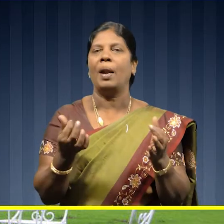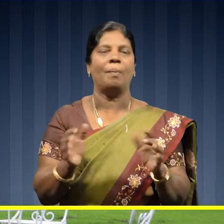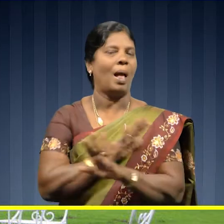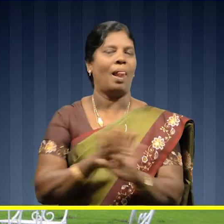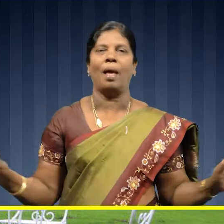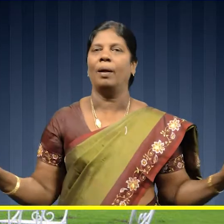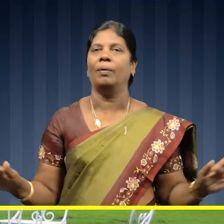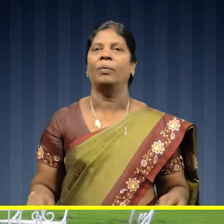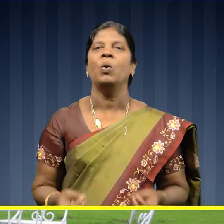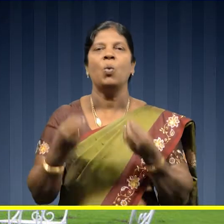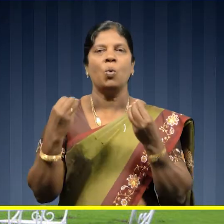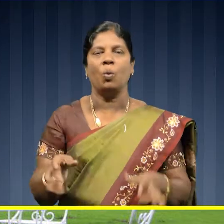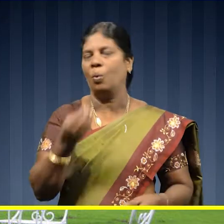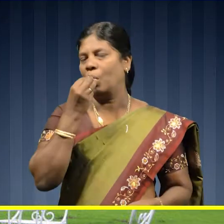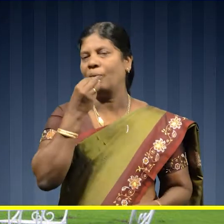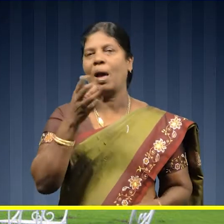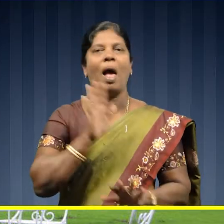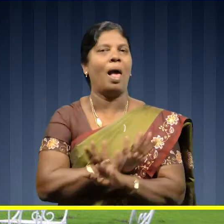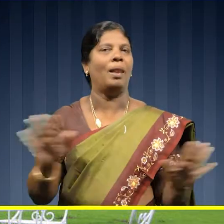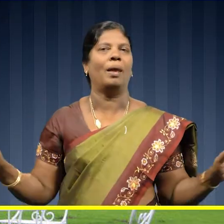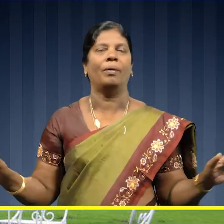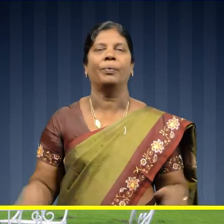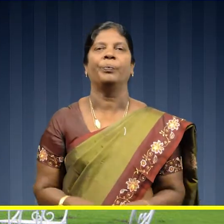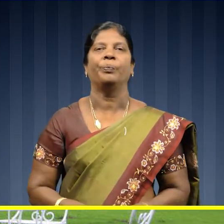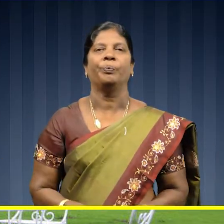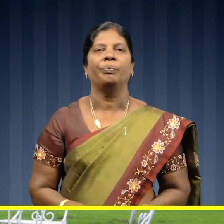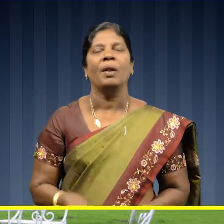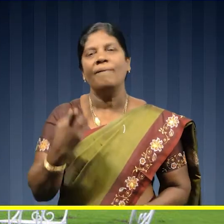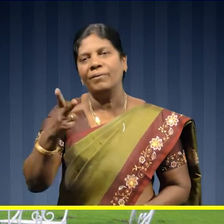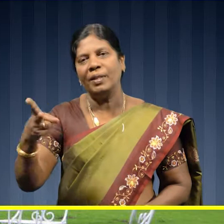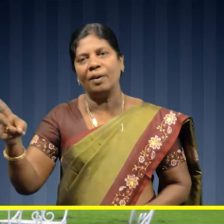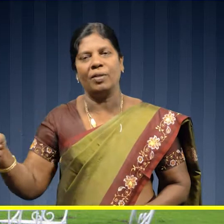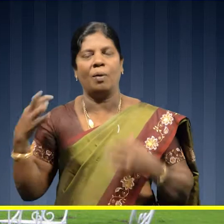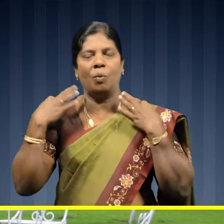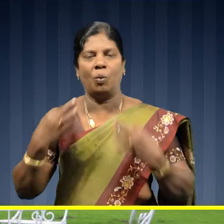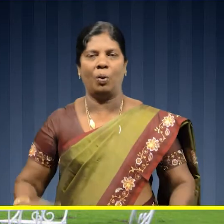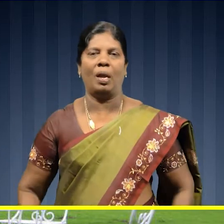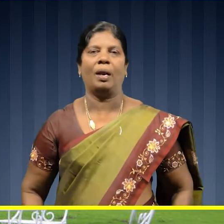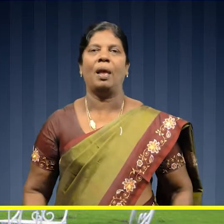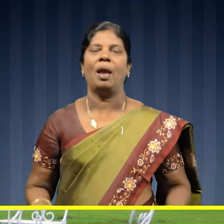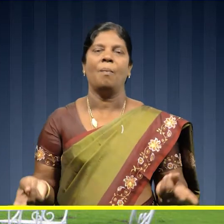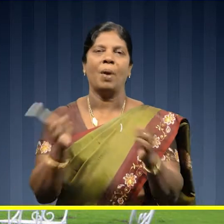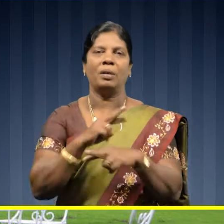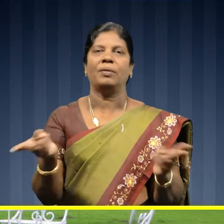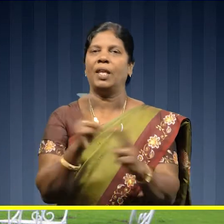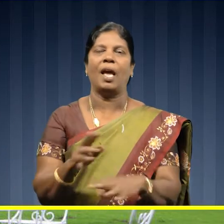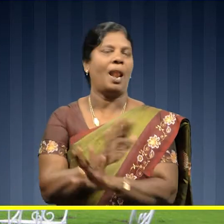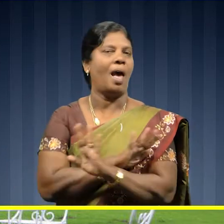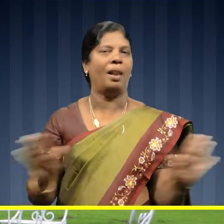வெறும் பணம் அல்ல, அது வெறும் உணவல்ல, அல்லது வெறும் விதவிதமான உடைகளை